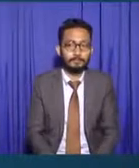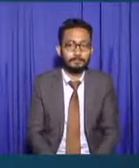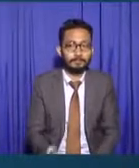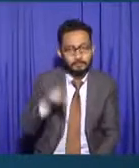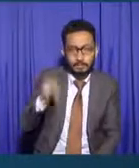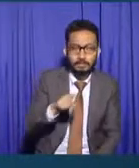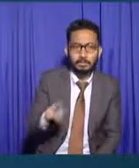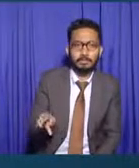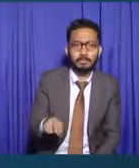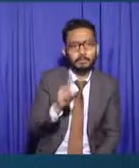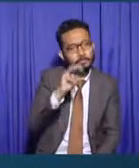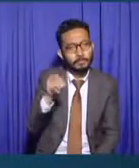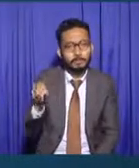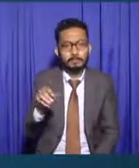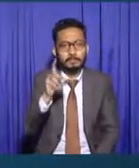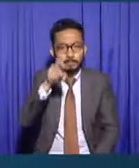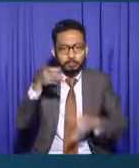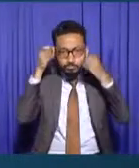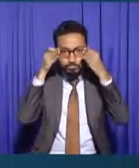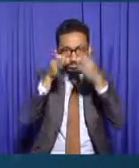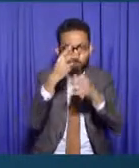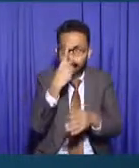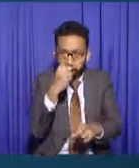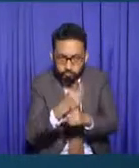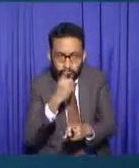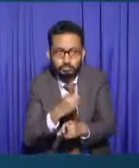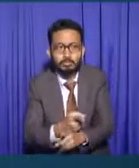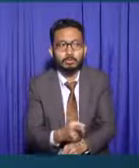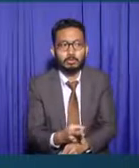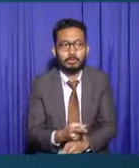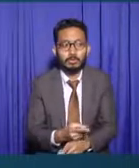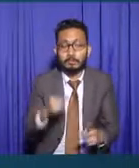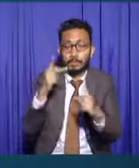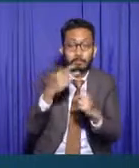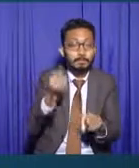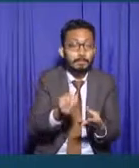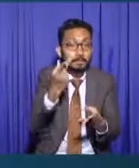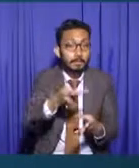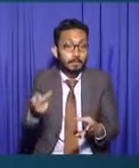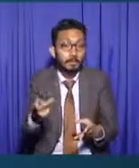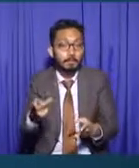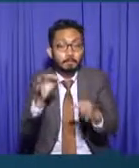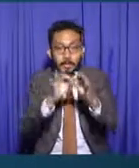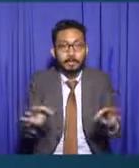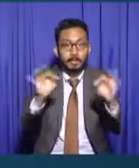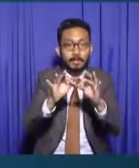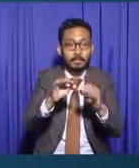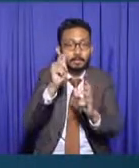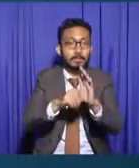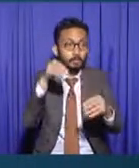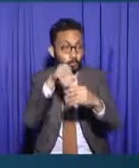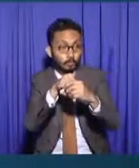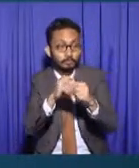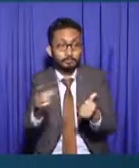pastikan murid-murid memberikan perhatian kepada beberapa perkara penting